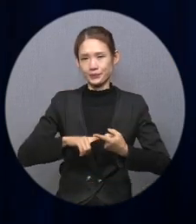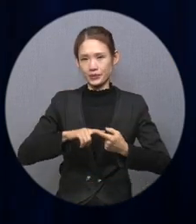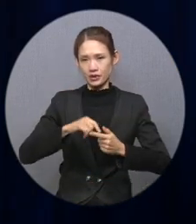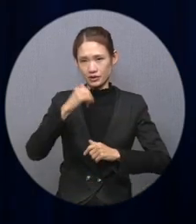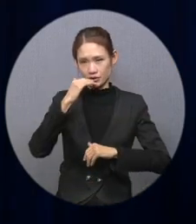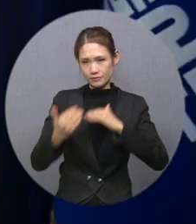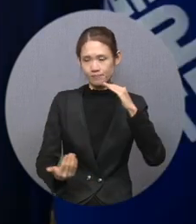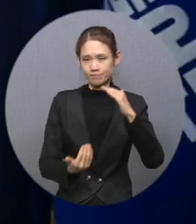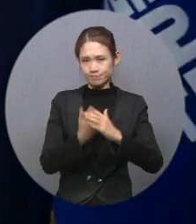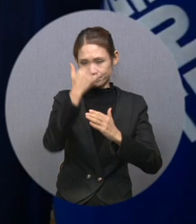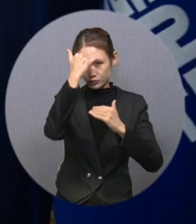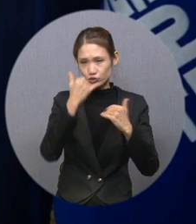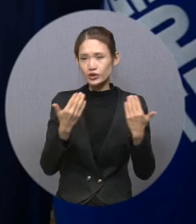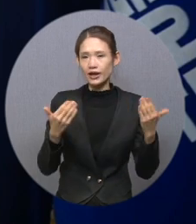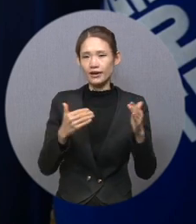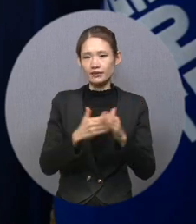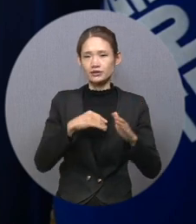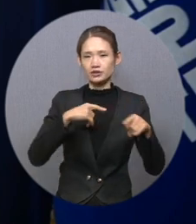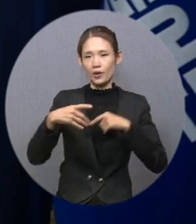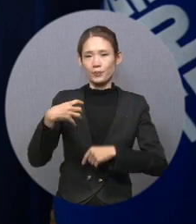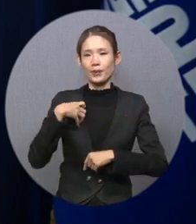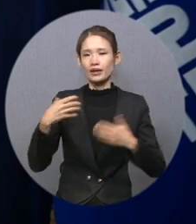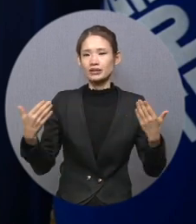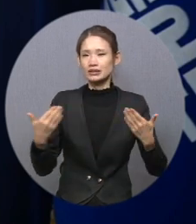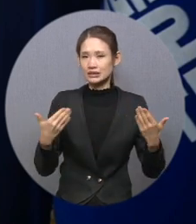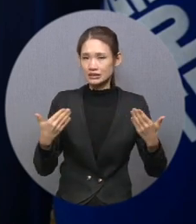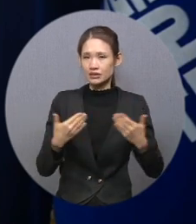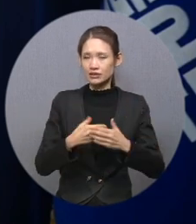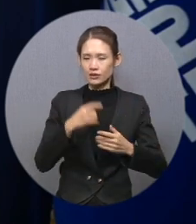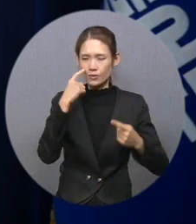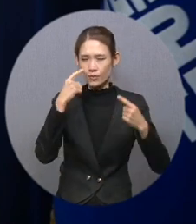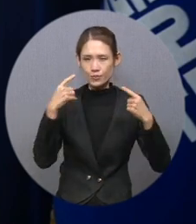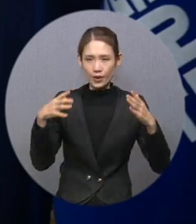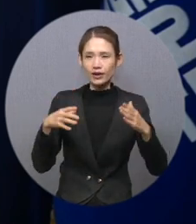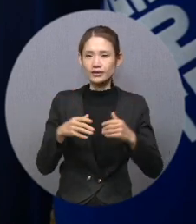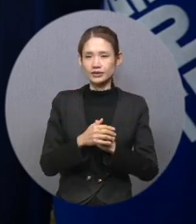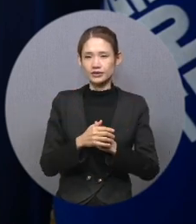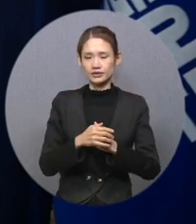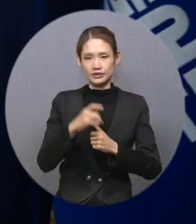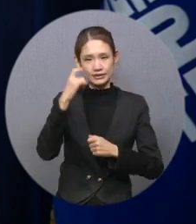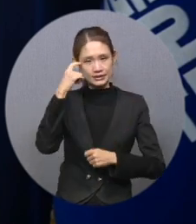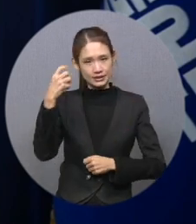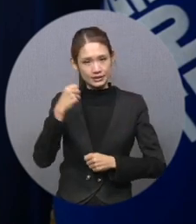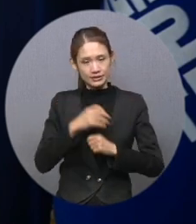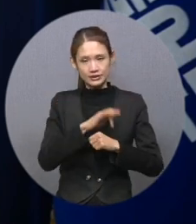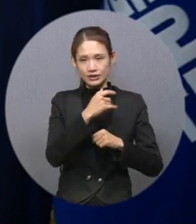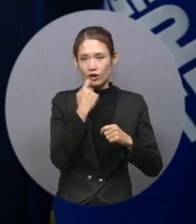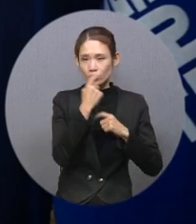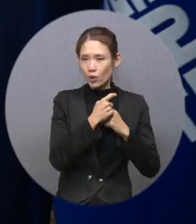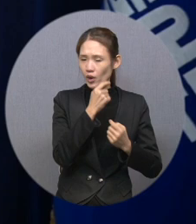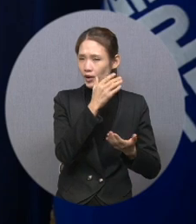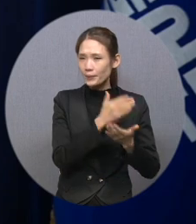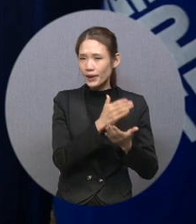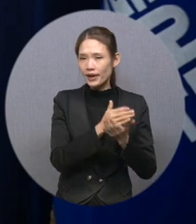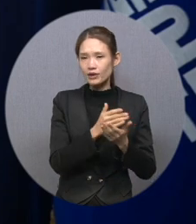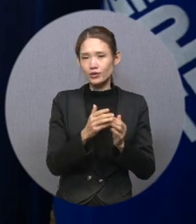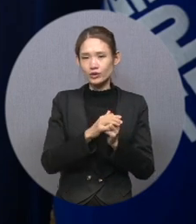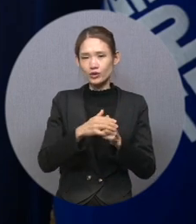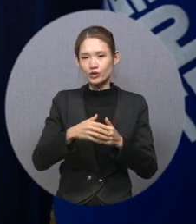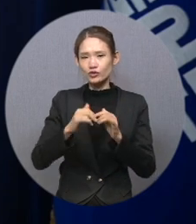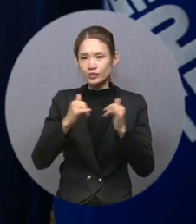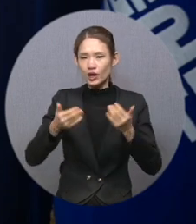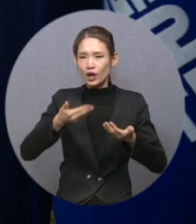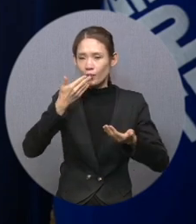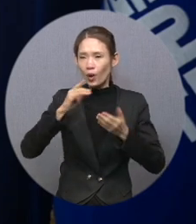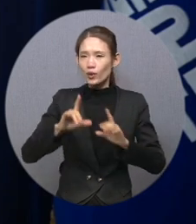하겠습니다 정치가 해야 할 일은 자명합니다 이념과 진영 논리보다 국민의 먹고사는 문제를